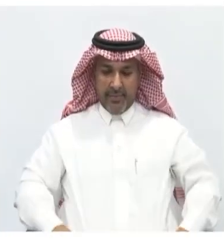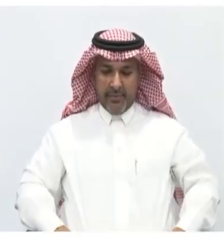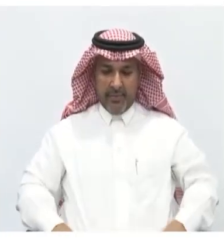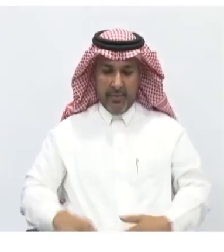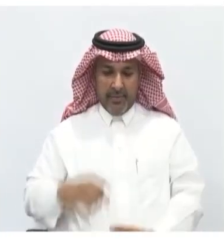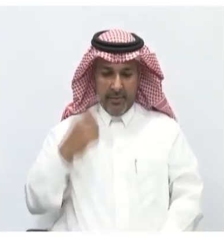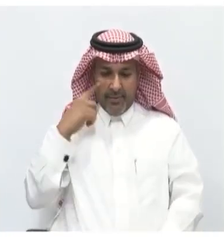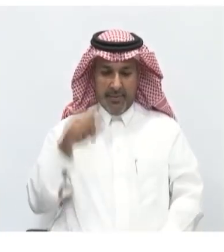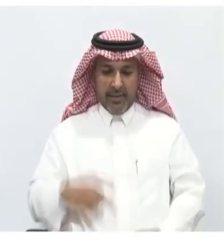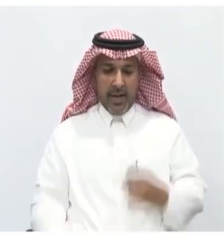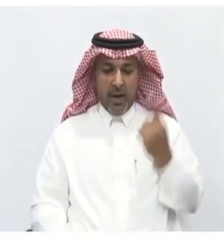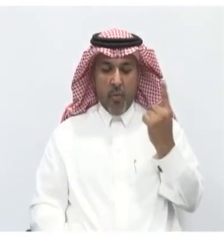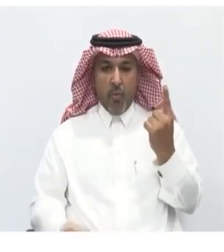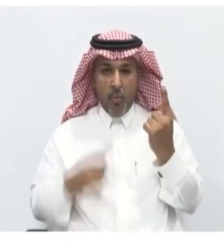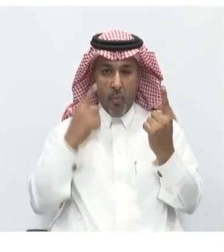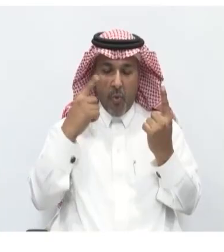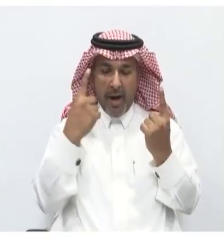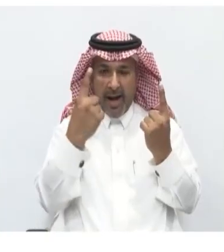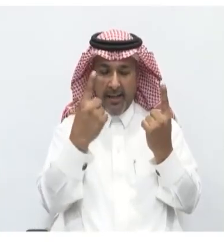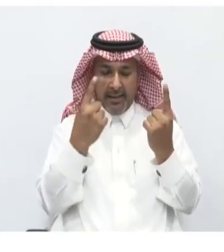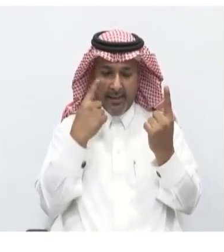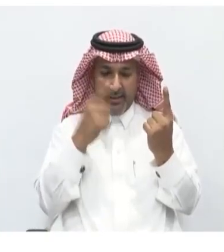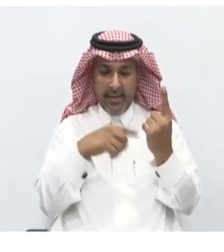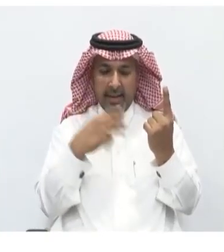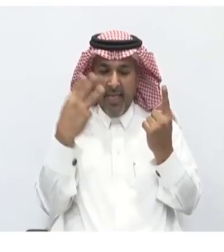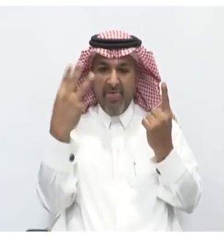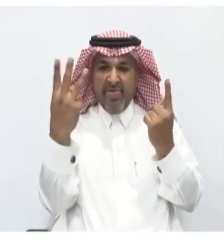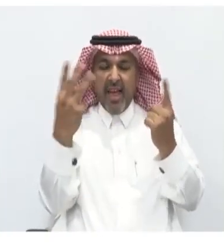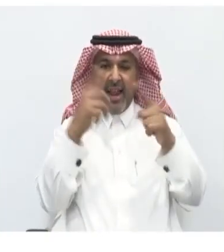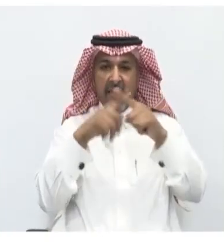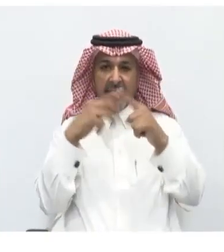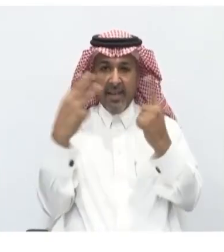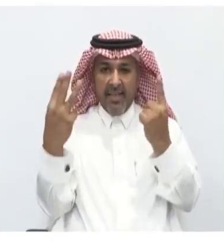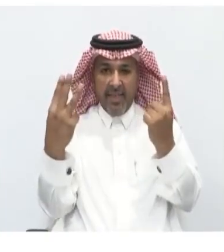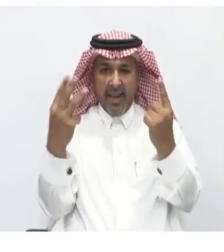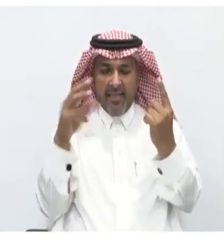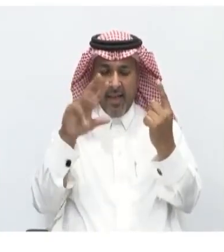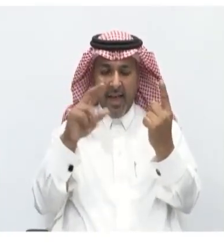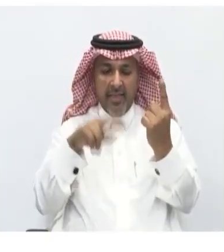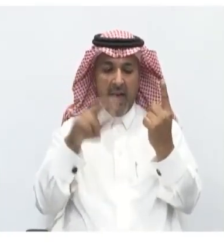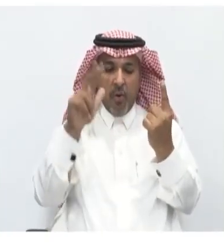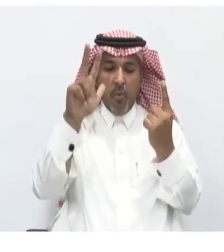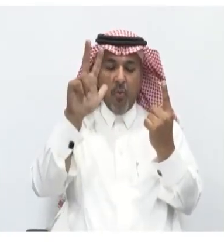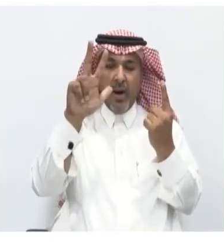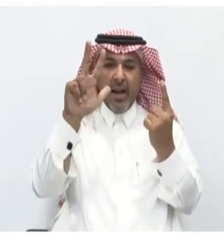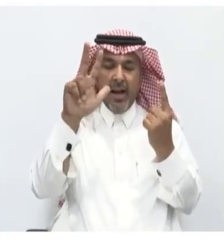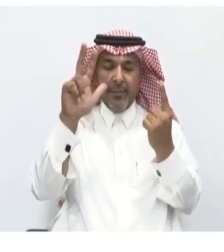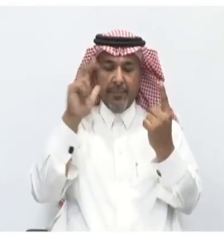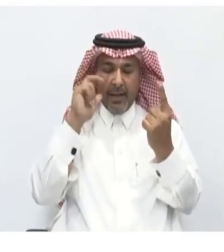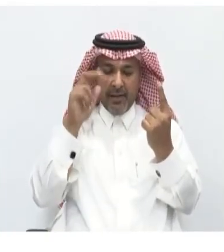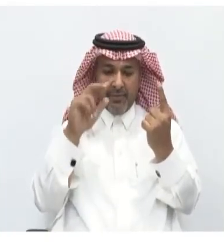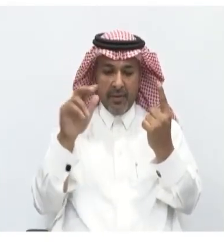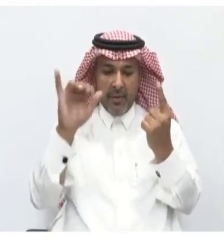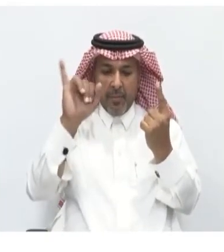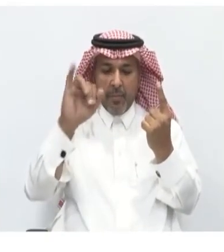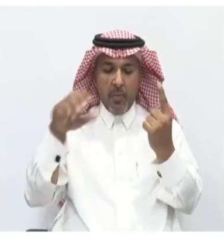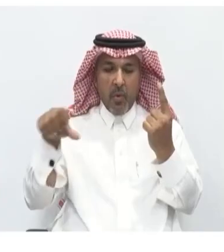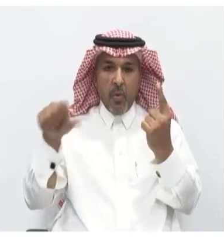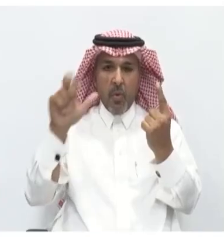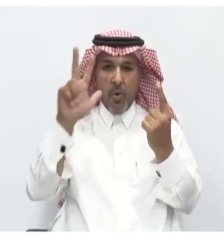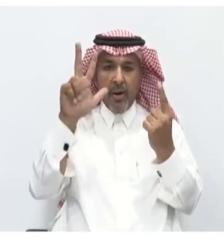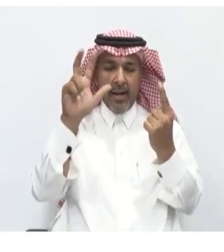من الاكسجين زائد ثلاث جزيئات من الهيدروجين سيعطيني اثنين وحده صيغه من